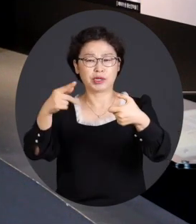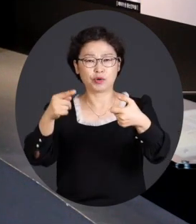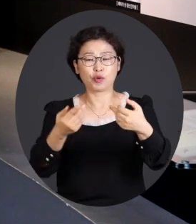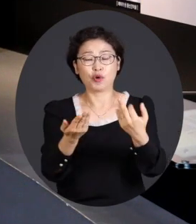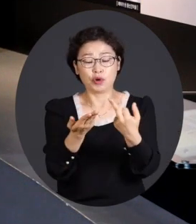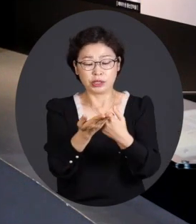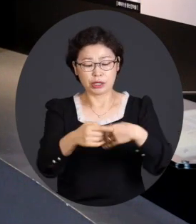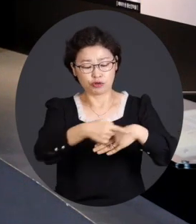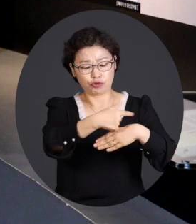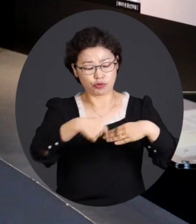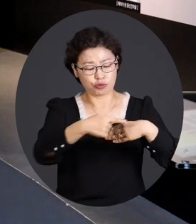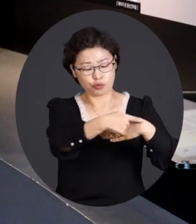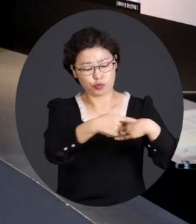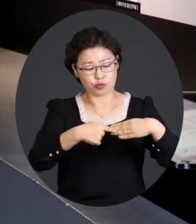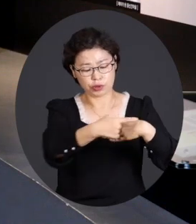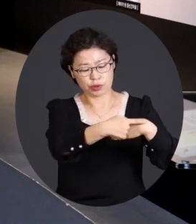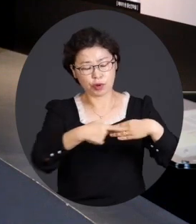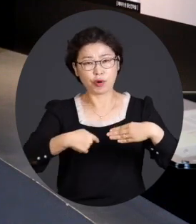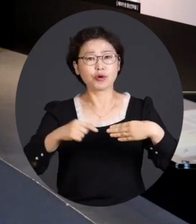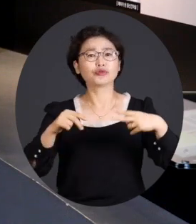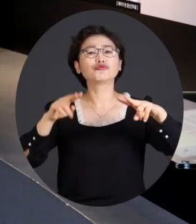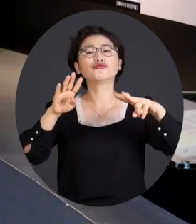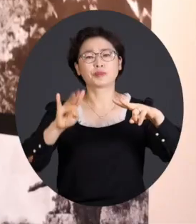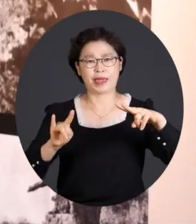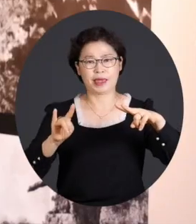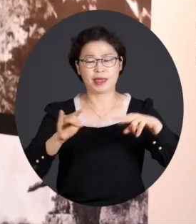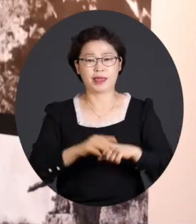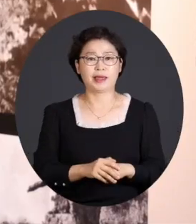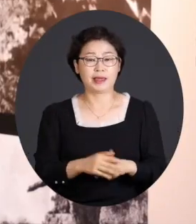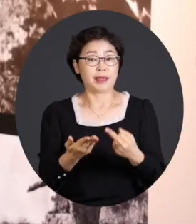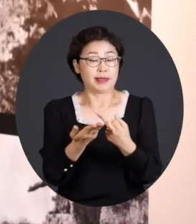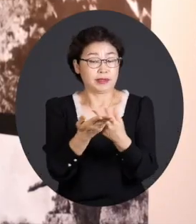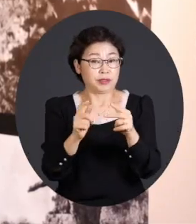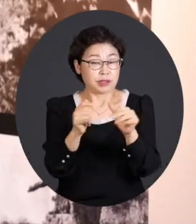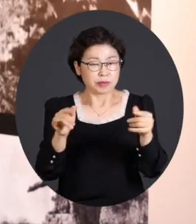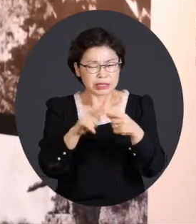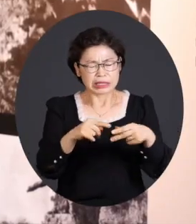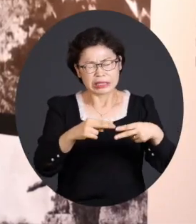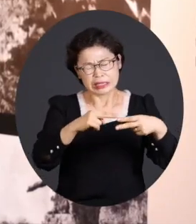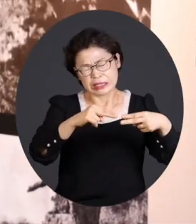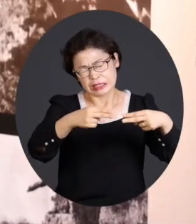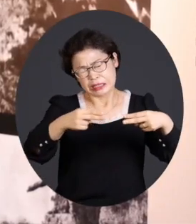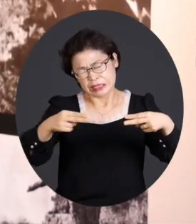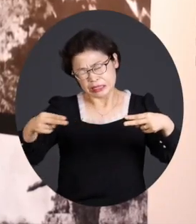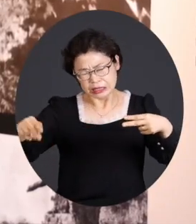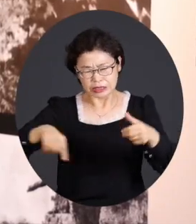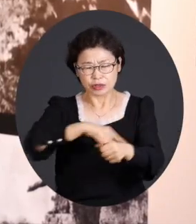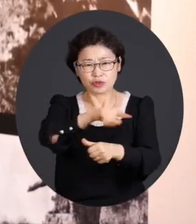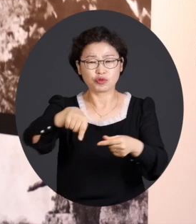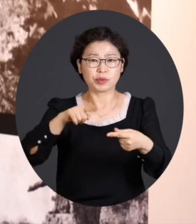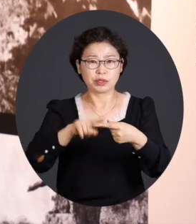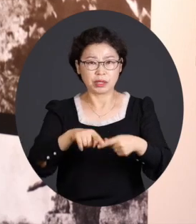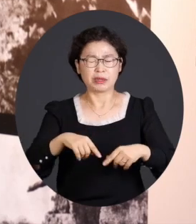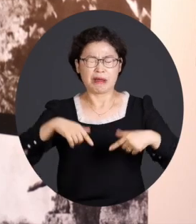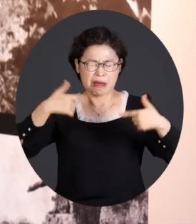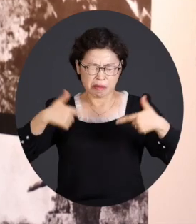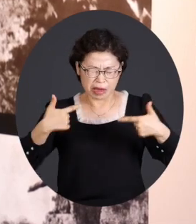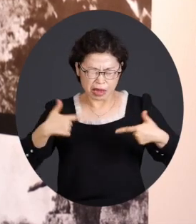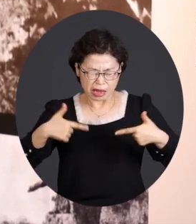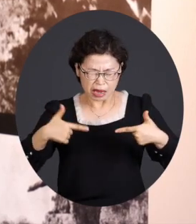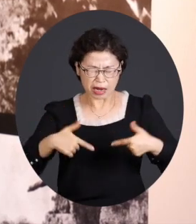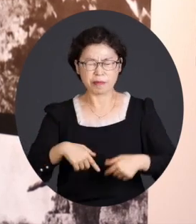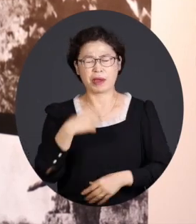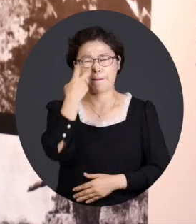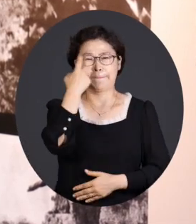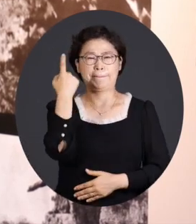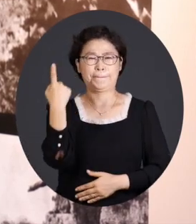제주도 동서 길이의 2배가 넘습니다. 주민들은 그 긴 성 주변에서 밤낮 없이 고초를